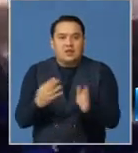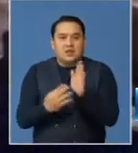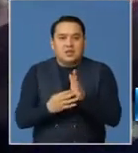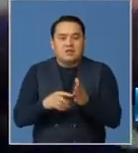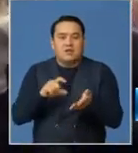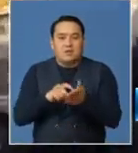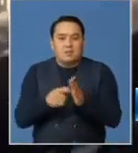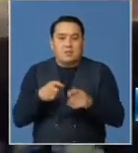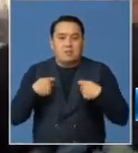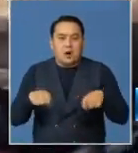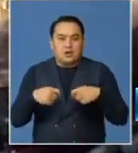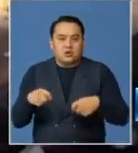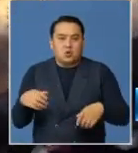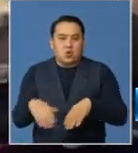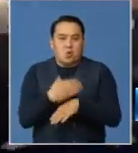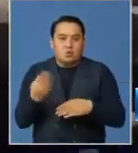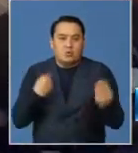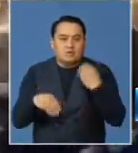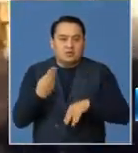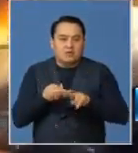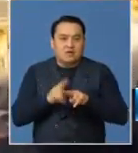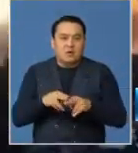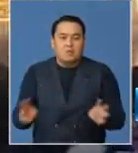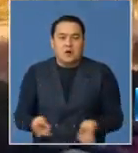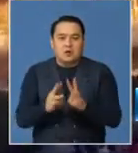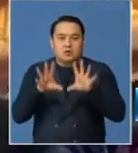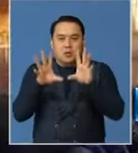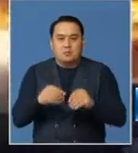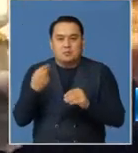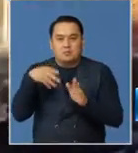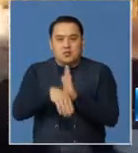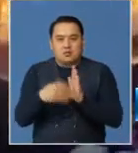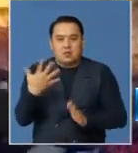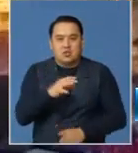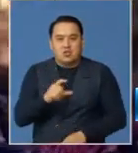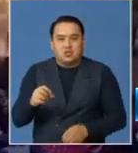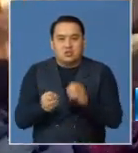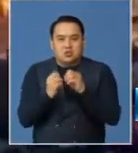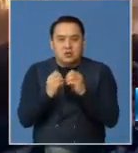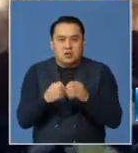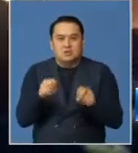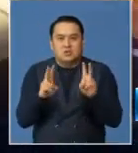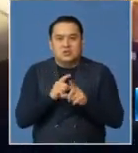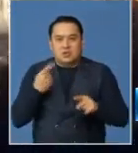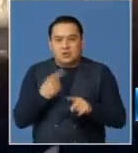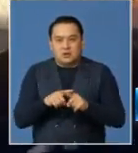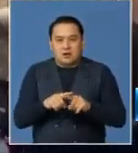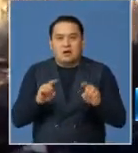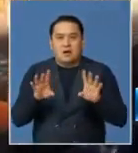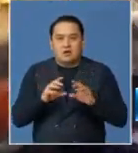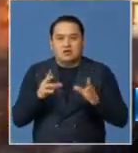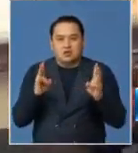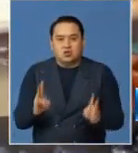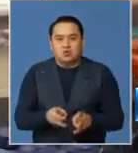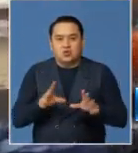9 бутиков с вещами и обувью. В тушении пожара задействовали 55 человек и 10 единиц спецтехники. Как сообщили в департаменте